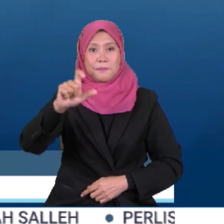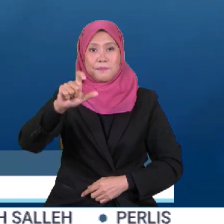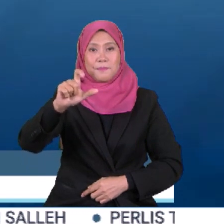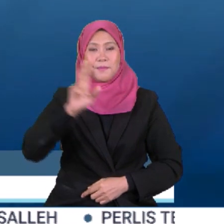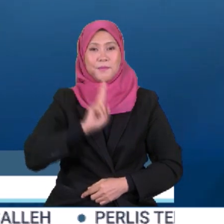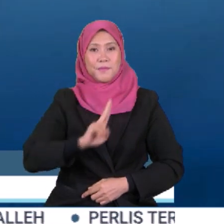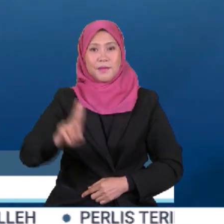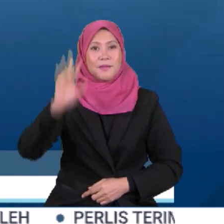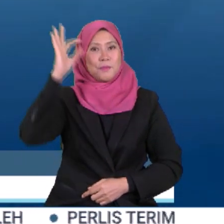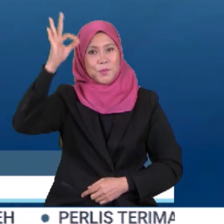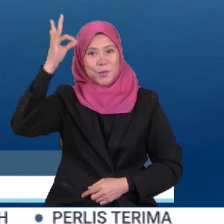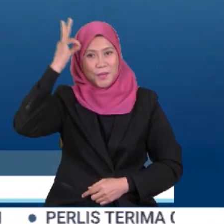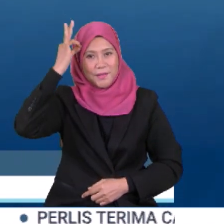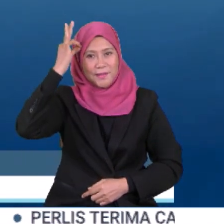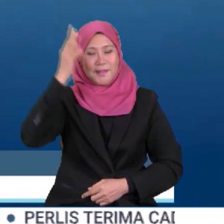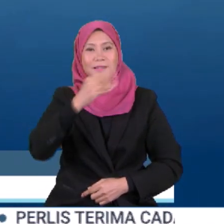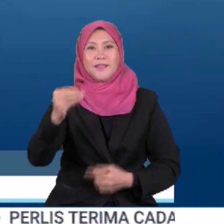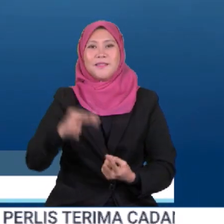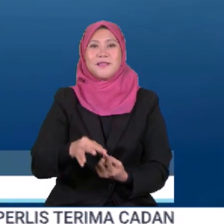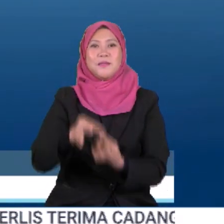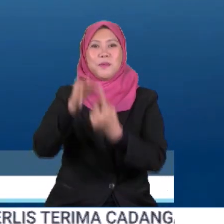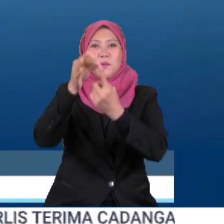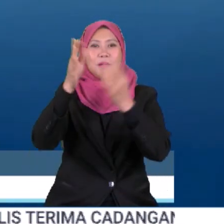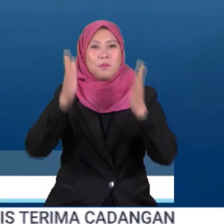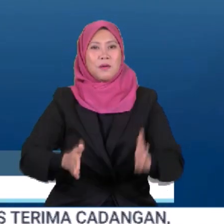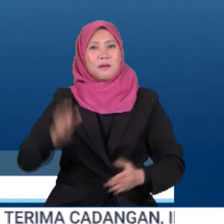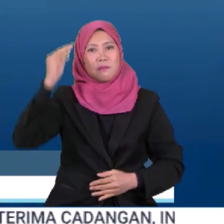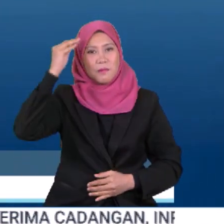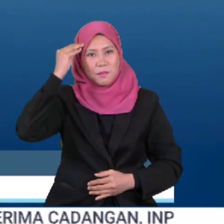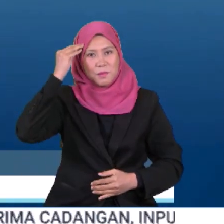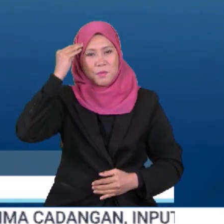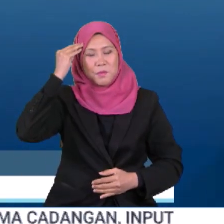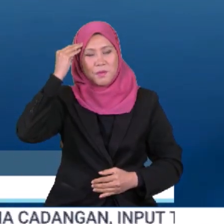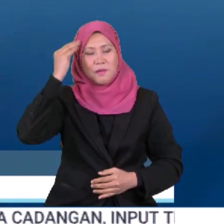sebagai agama persekutuan serta keistimewaan orang Melayu serta